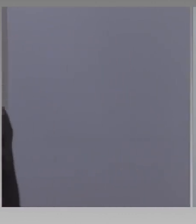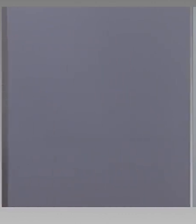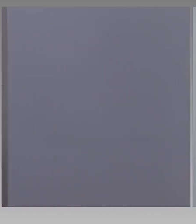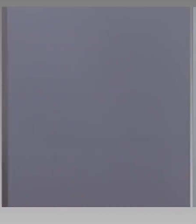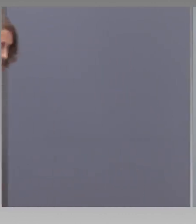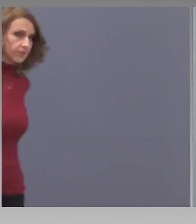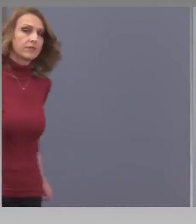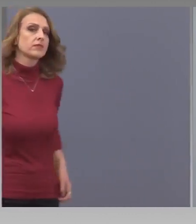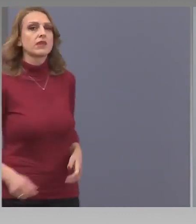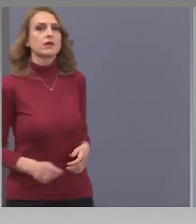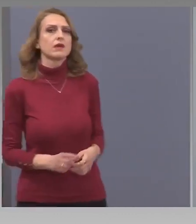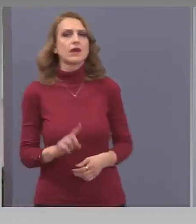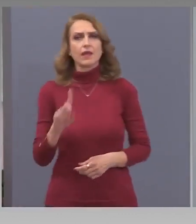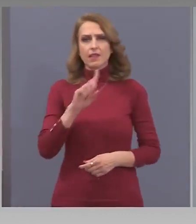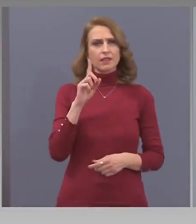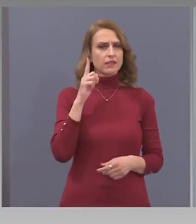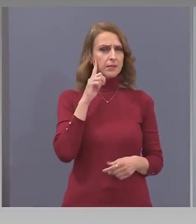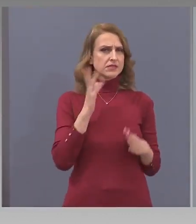Не мисля повече да